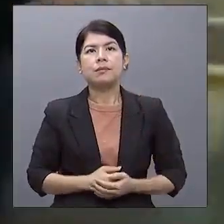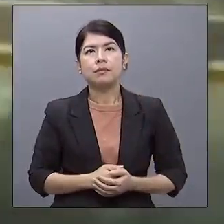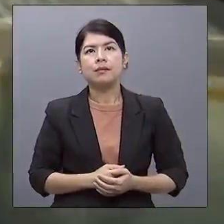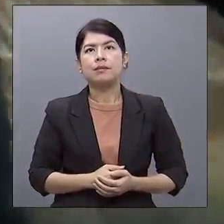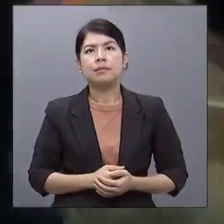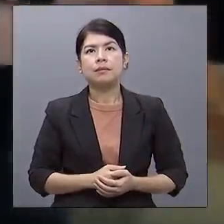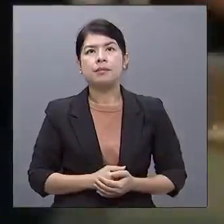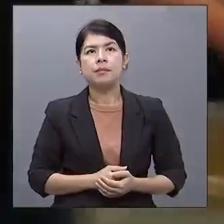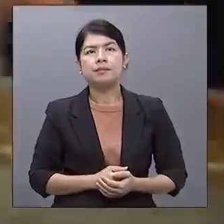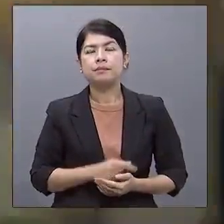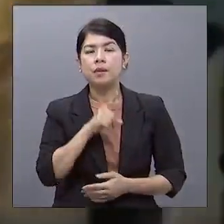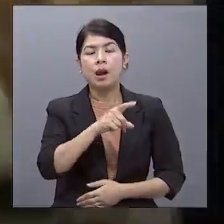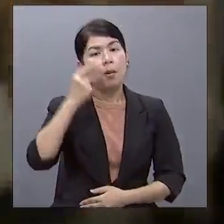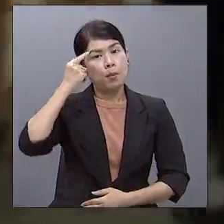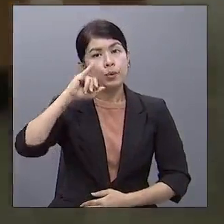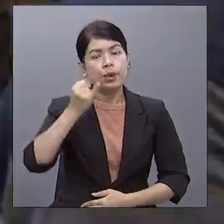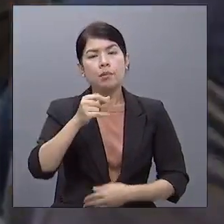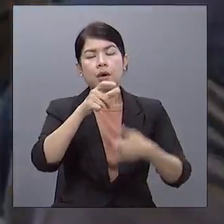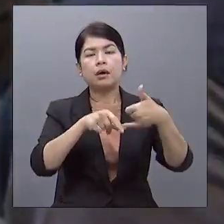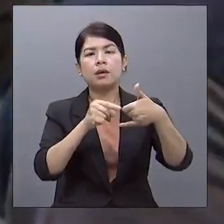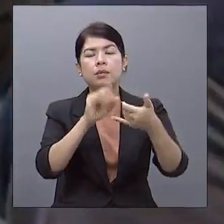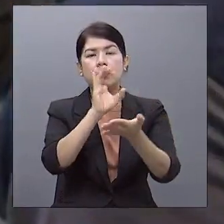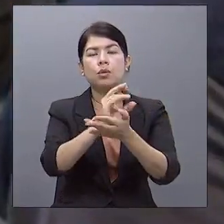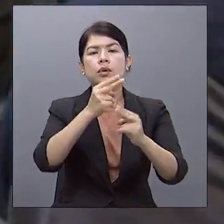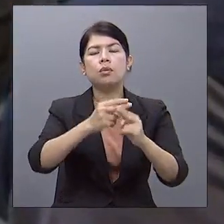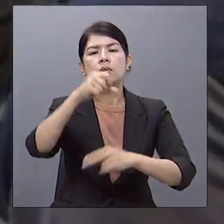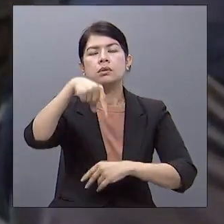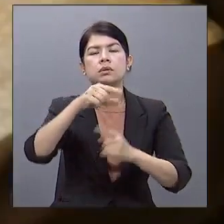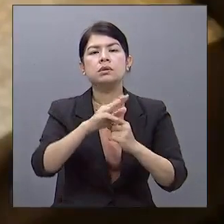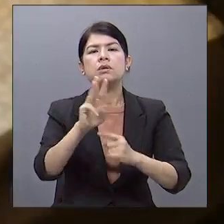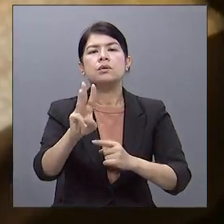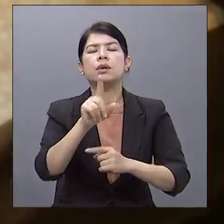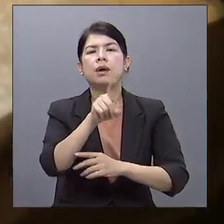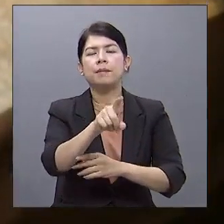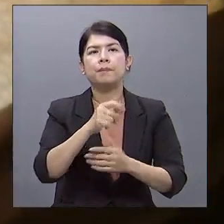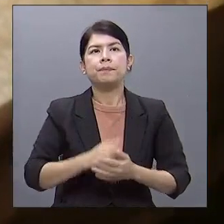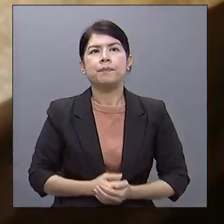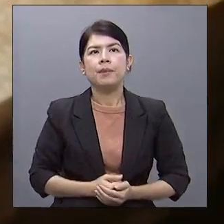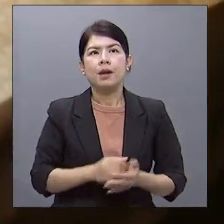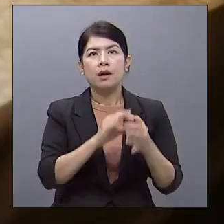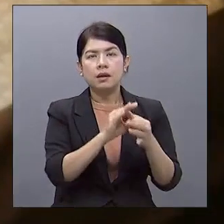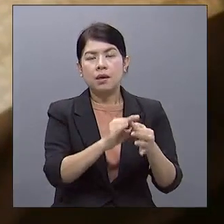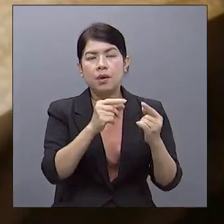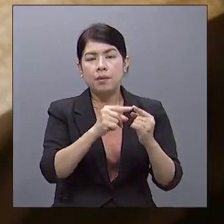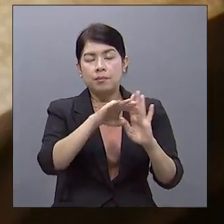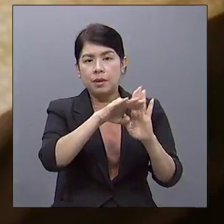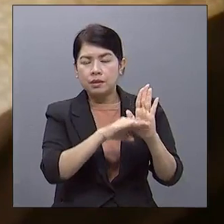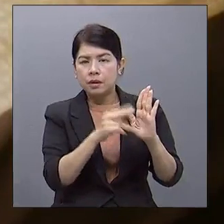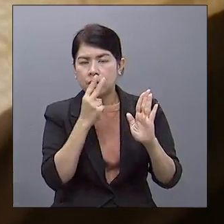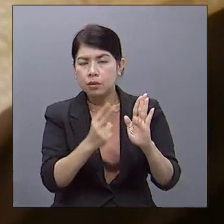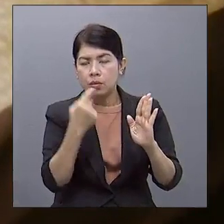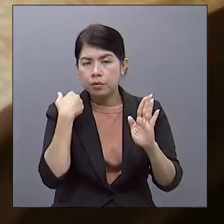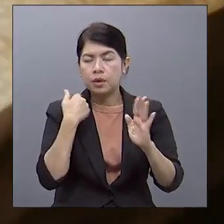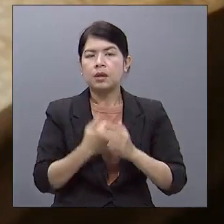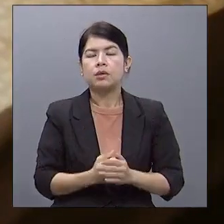รู้จักกันไหมครับสำหรับเรื่องของการขยายผลตรวจสอบสารวัตรตัวนะคะเมื่อวานค่ะตำรวจ